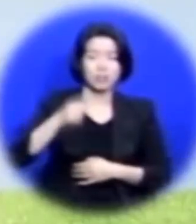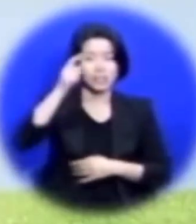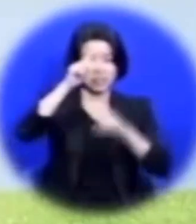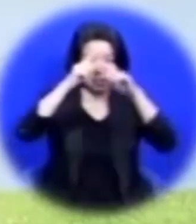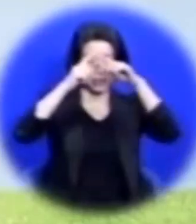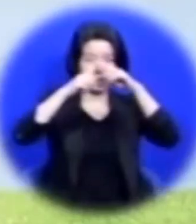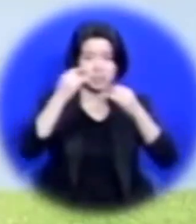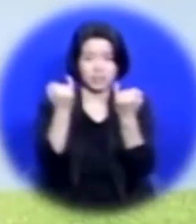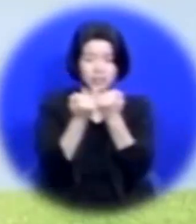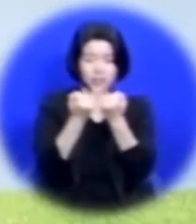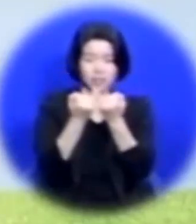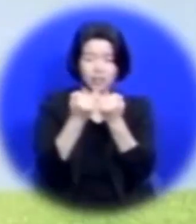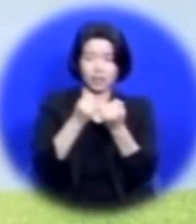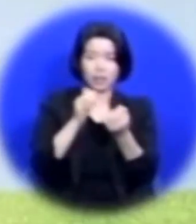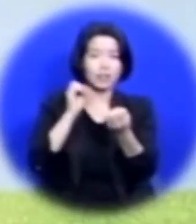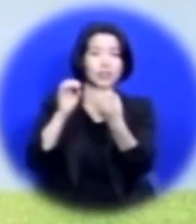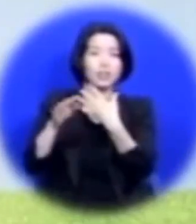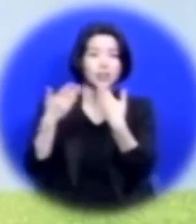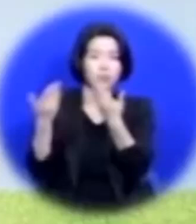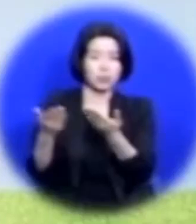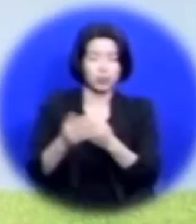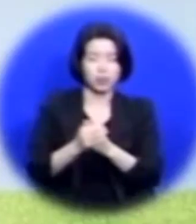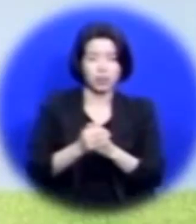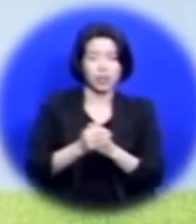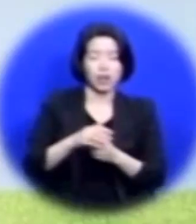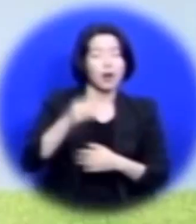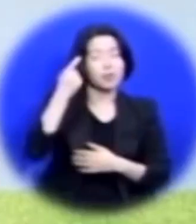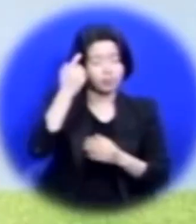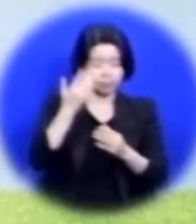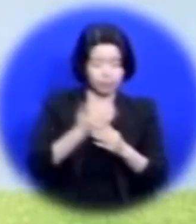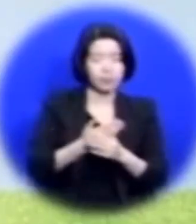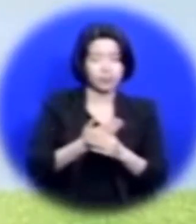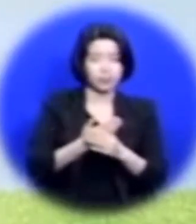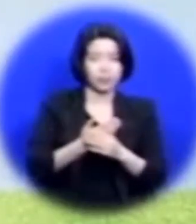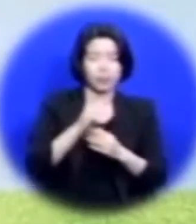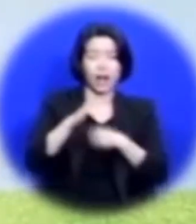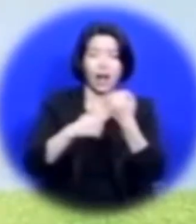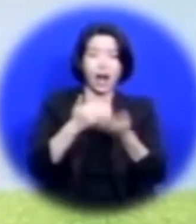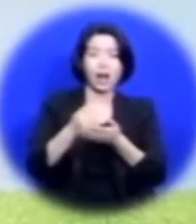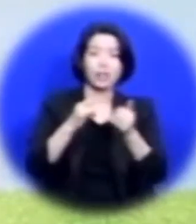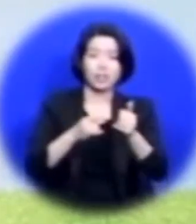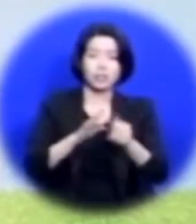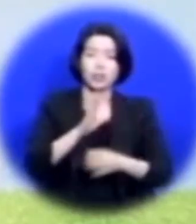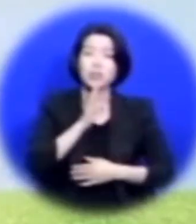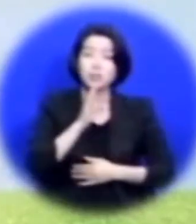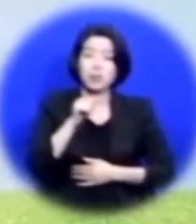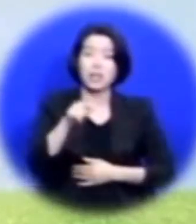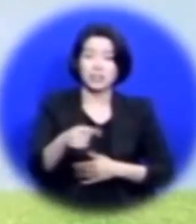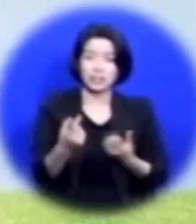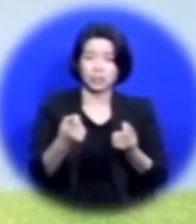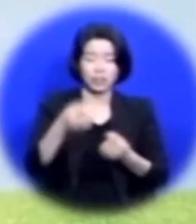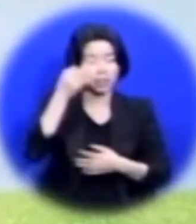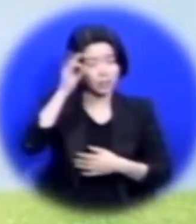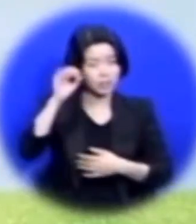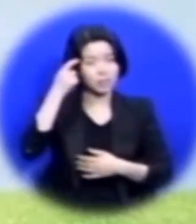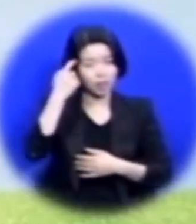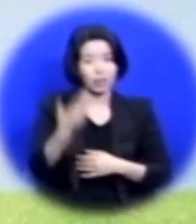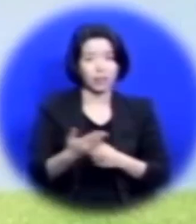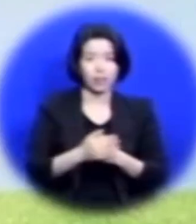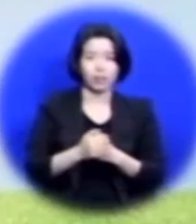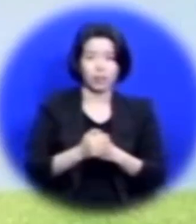대답을 합니다 그런 임 박사님 하나님께서 정말 그렇게 인정 하실까요